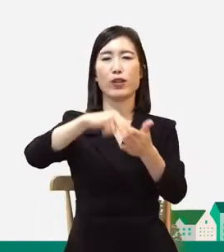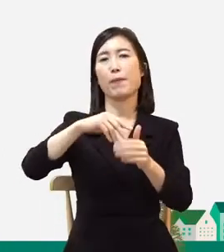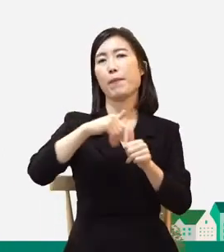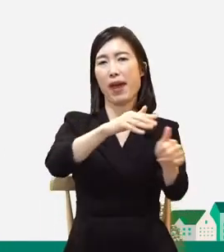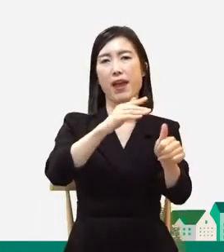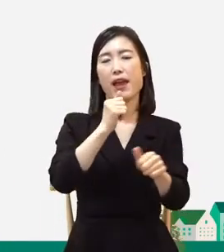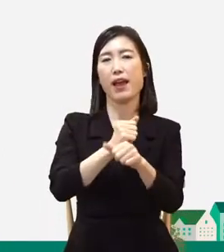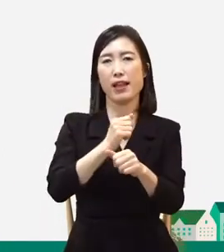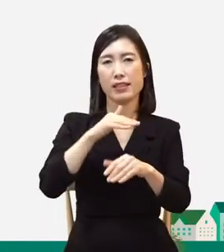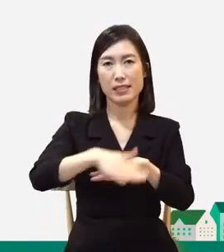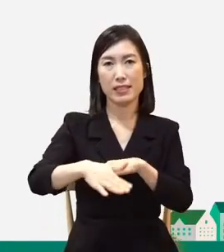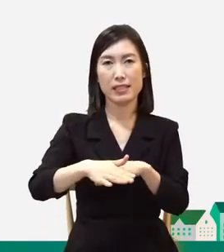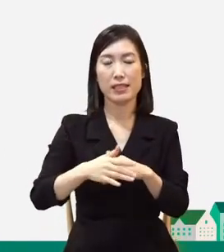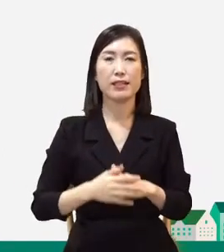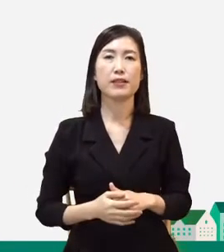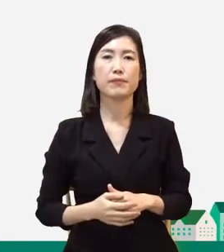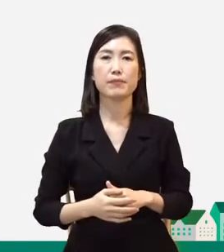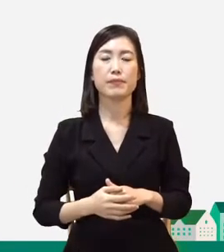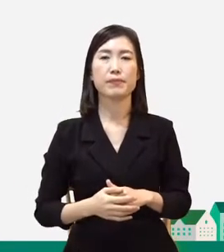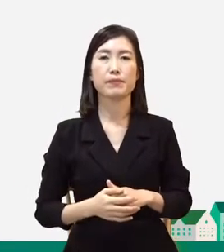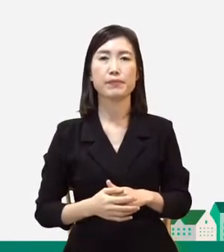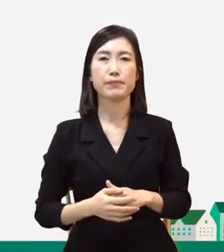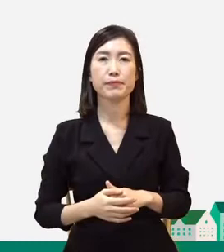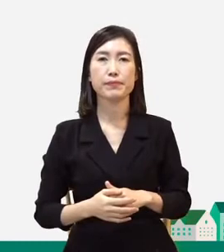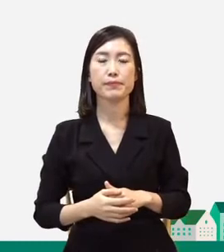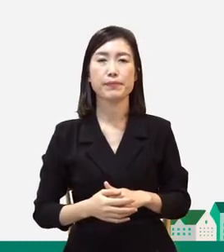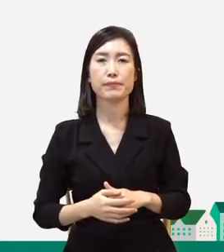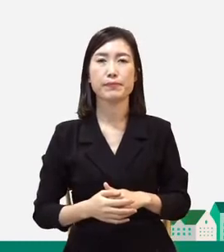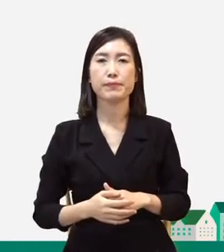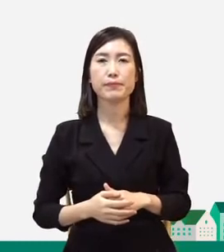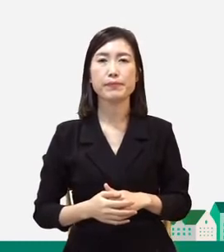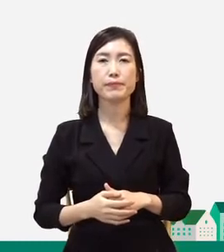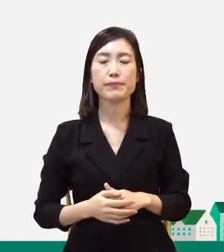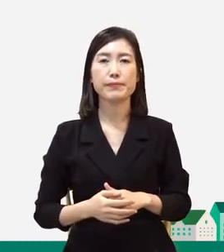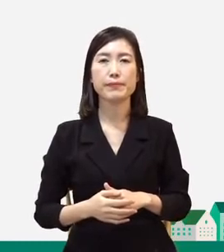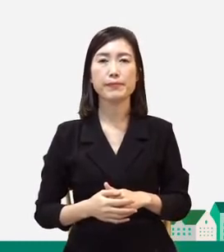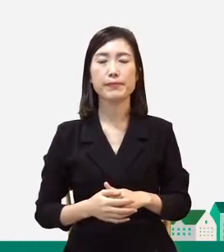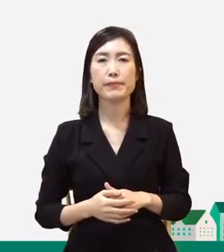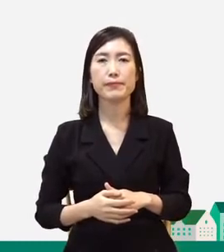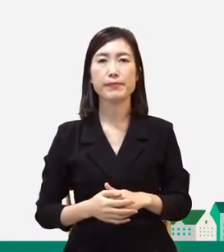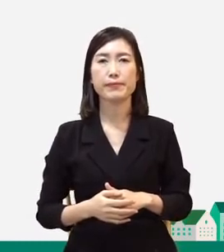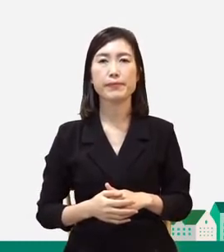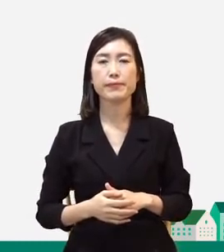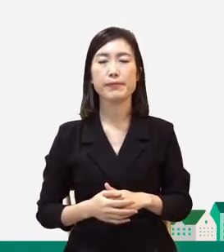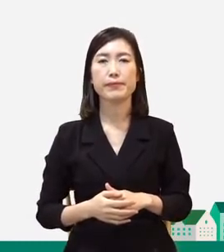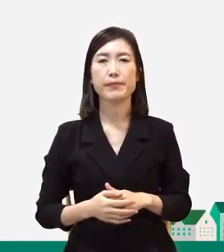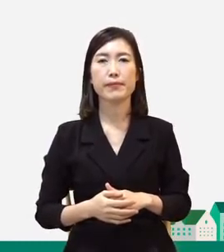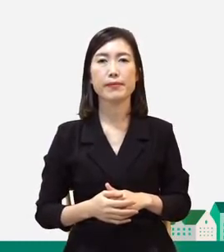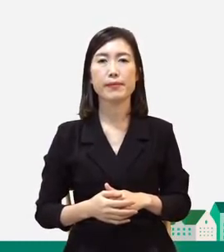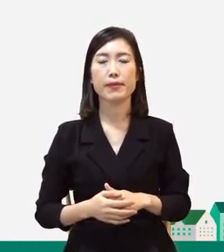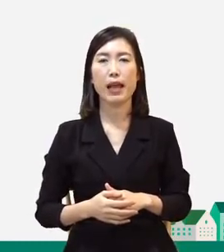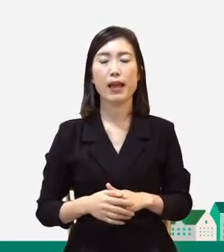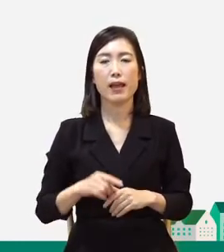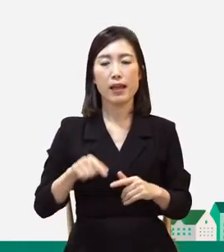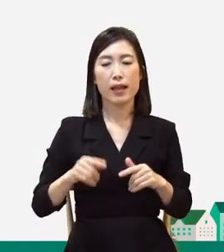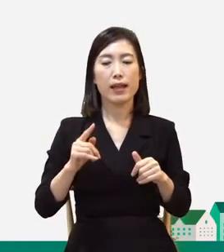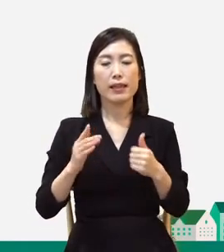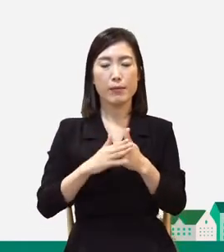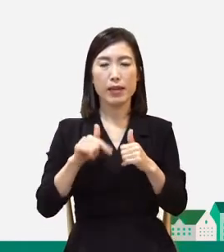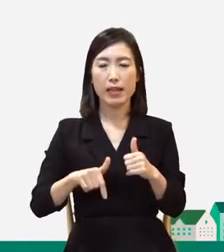엔젤세이븐에서 지원하는 좀 이런 형태라고 보시면 될 것 같습니다. 그러다 보니까 사실